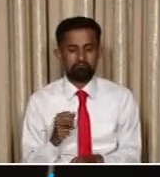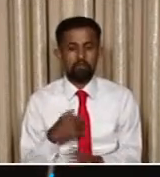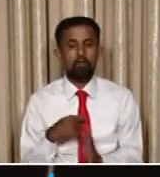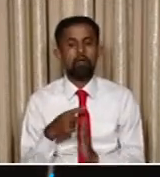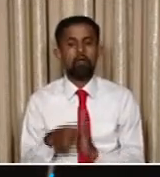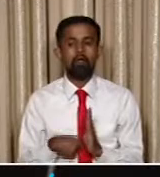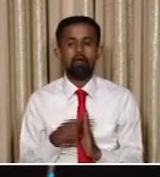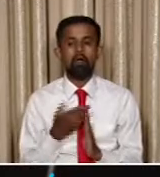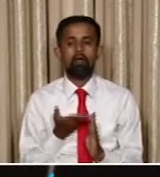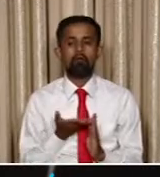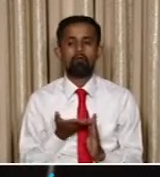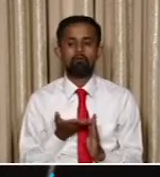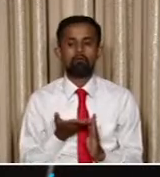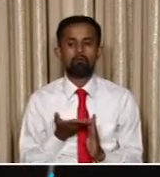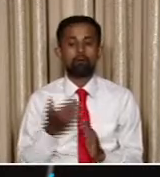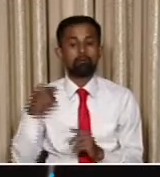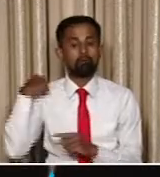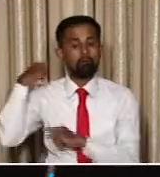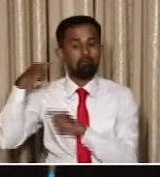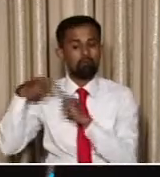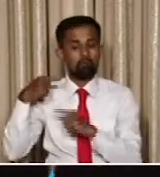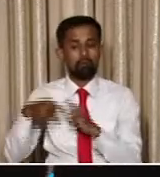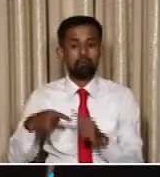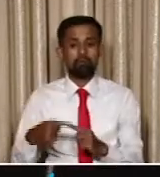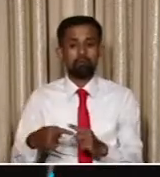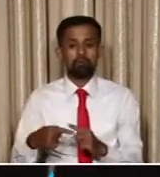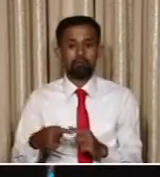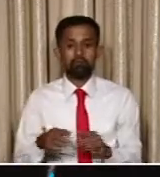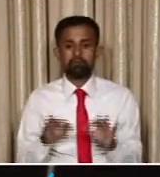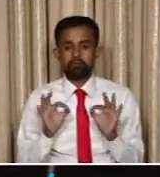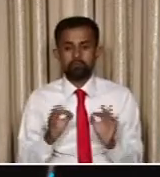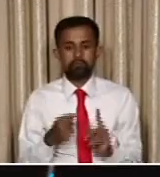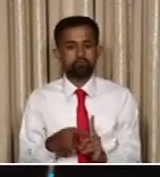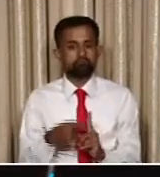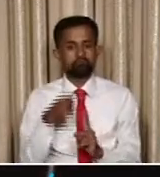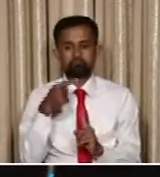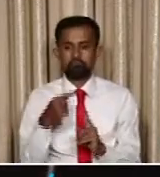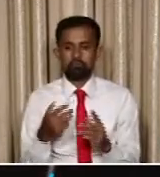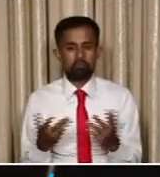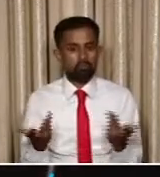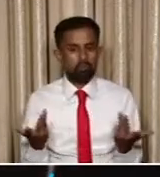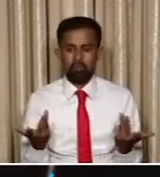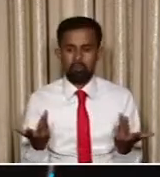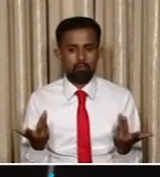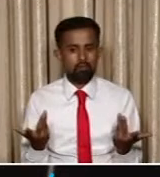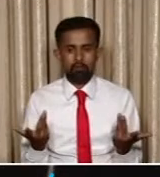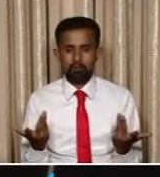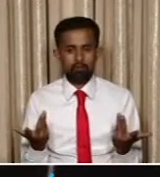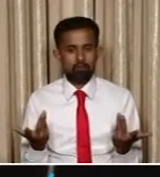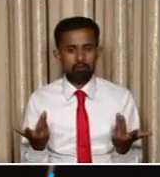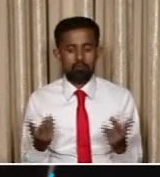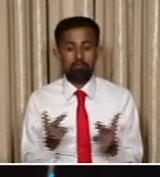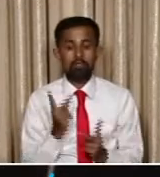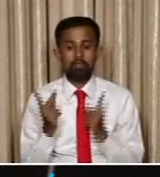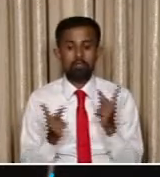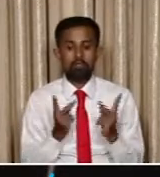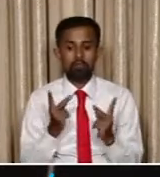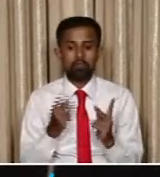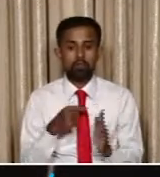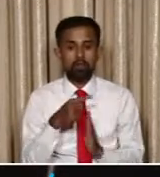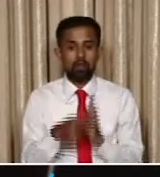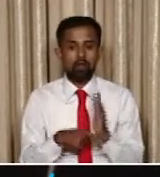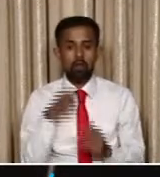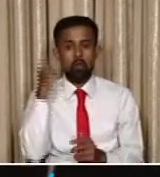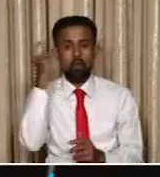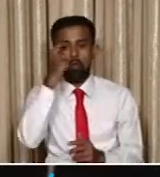ලංකාව කියන රට එදා ඉඳලම හරි ප්‍රවර්ධනයක් වෙලා නැහැ ලෝකෙට මේ සංචාරකයෝ ඇත්තටම ලංකාව